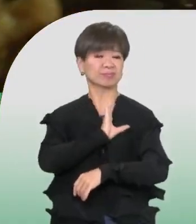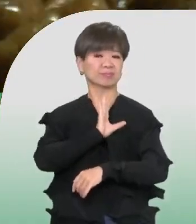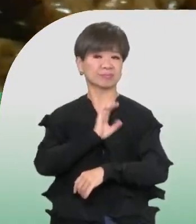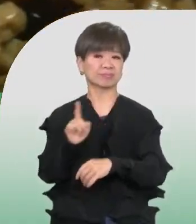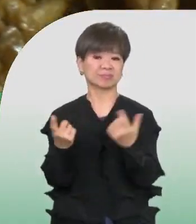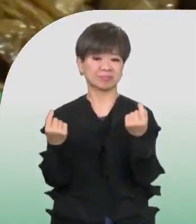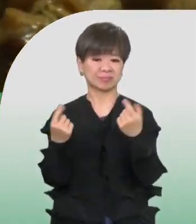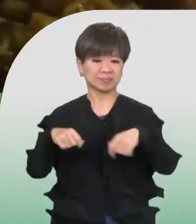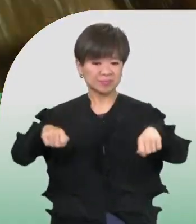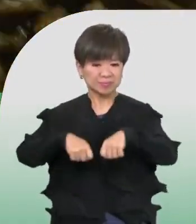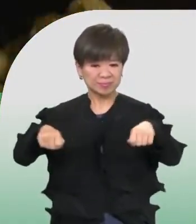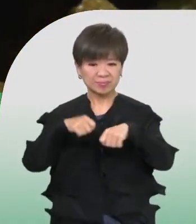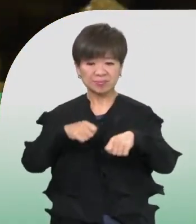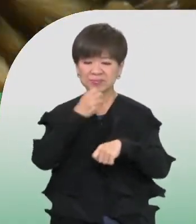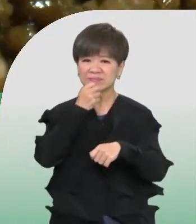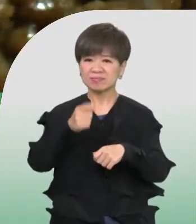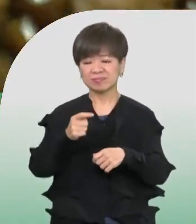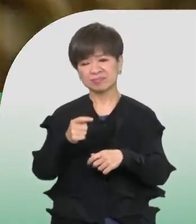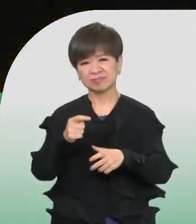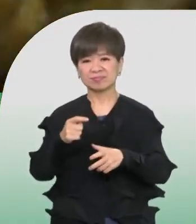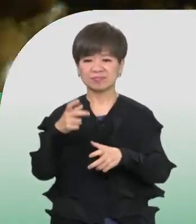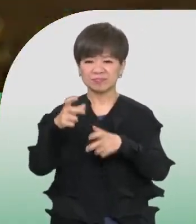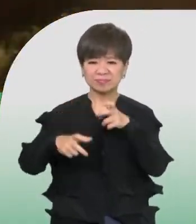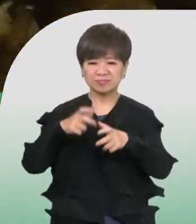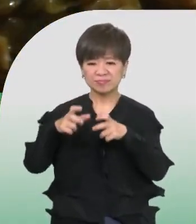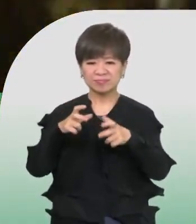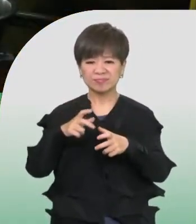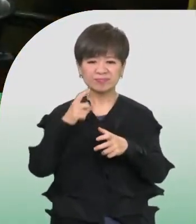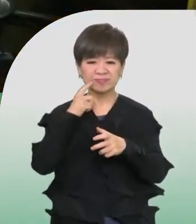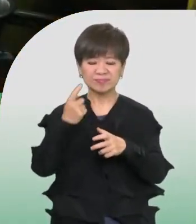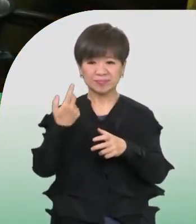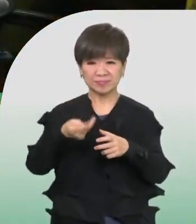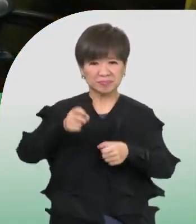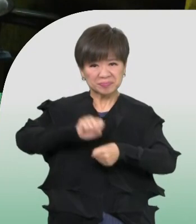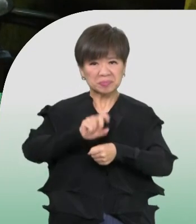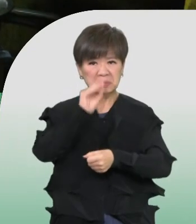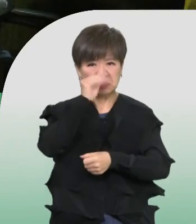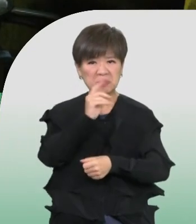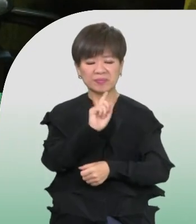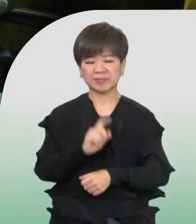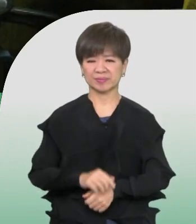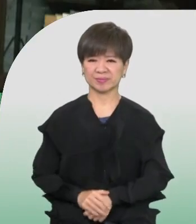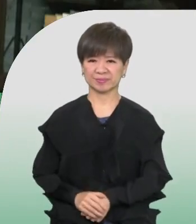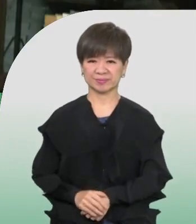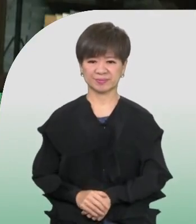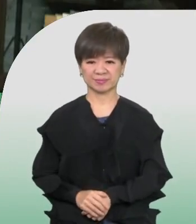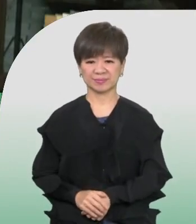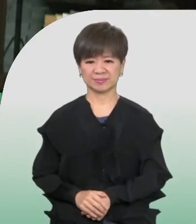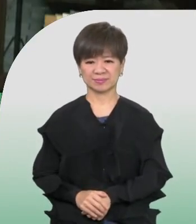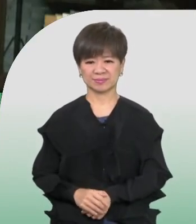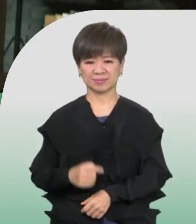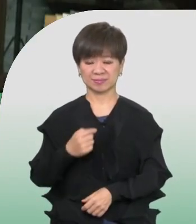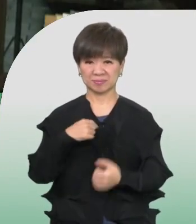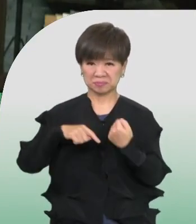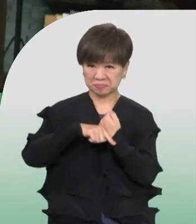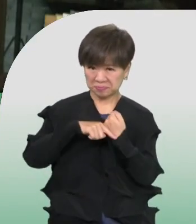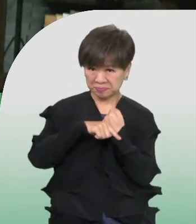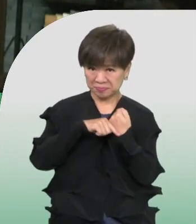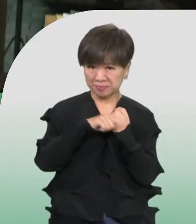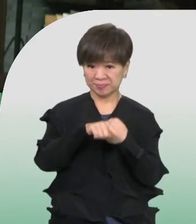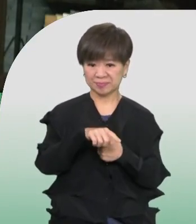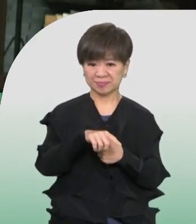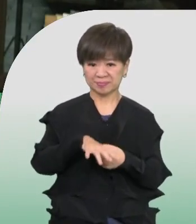强下草，是起来咸味内贵，咸味加入特别的配料。 我就出去研发出，你